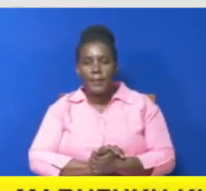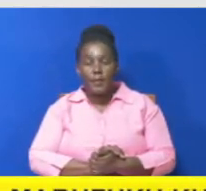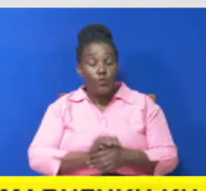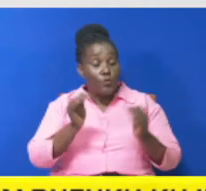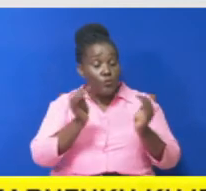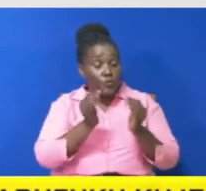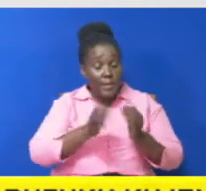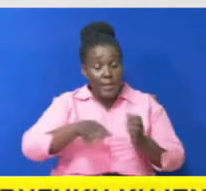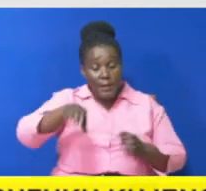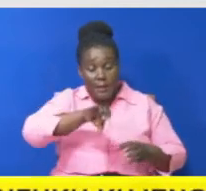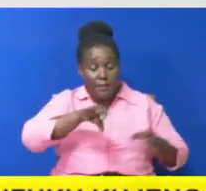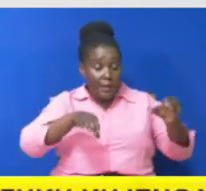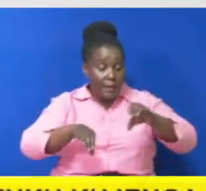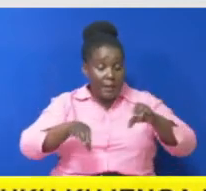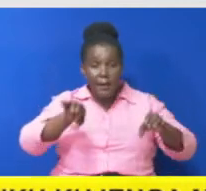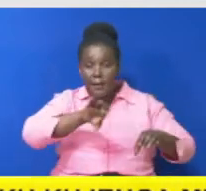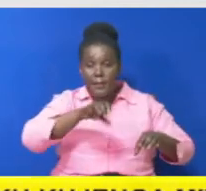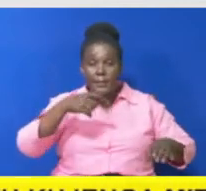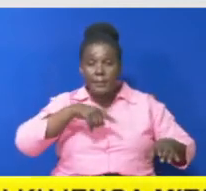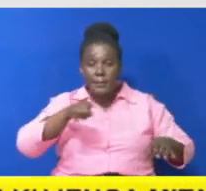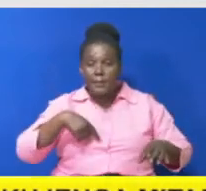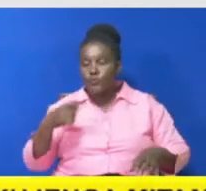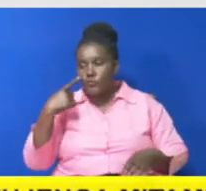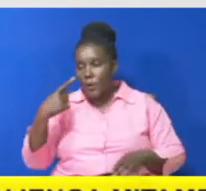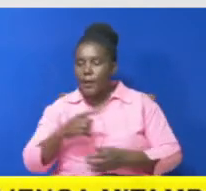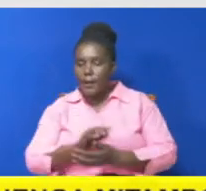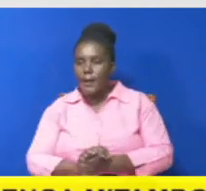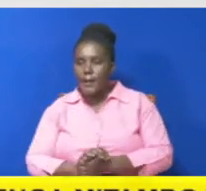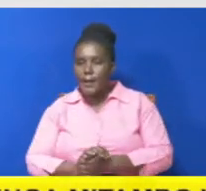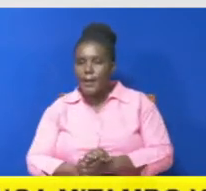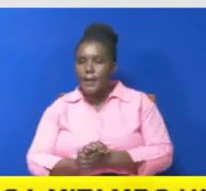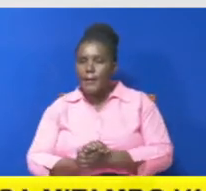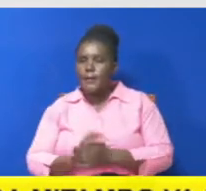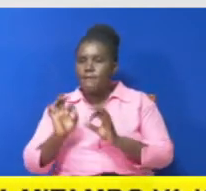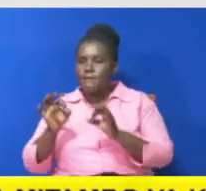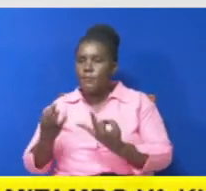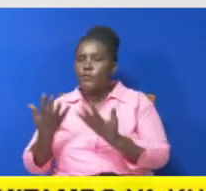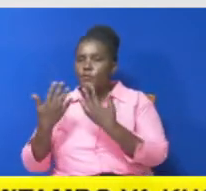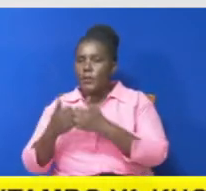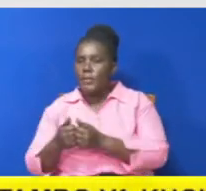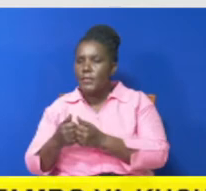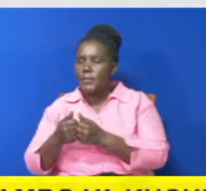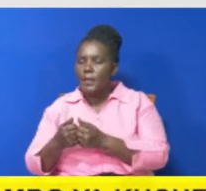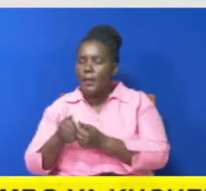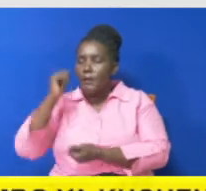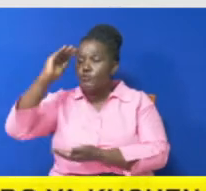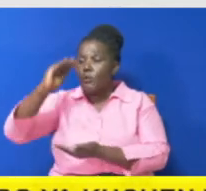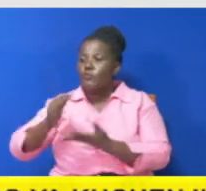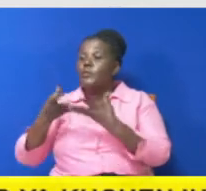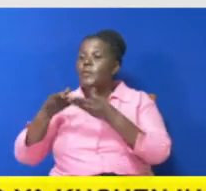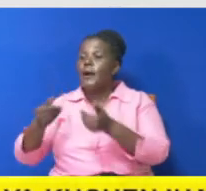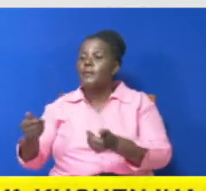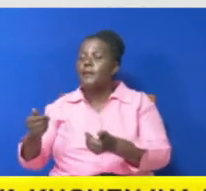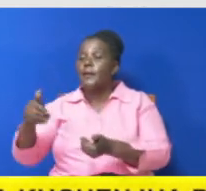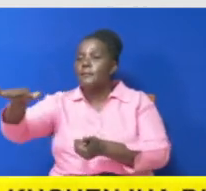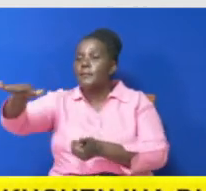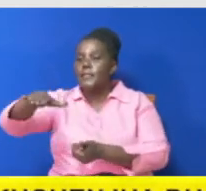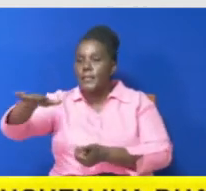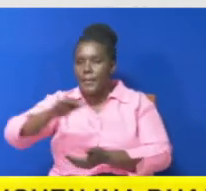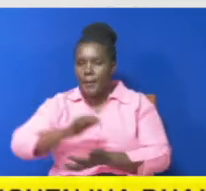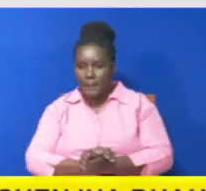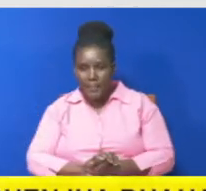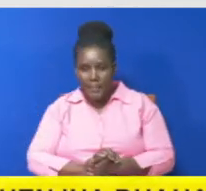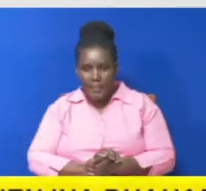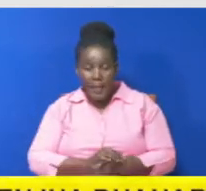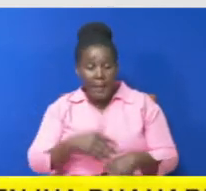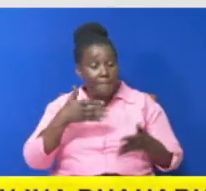kemikali ambazo tunazo hapa pia unaangalia namna gani ya kuhakikisha kwamba tunapunguza athari za kimazingira. Kwa hiyo kwa ujumla